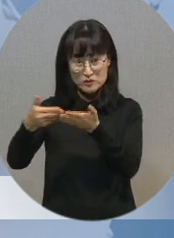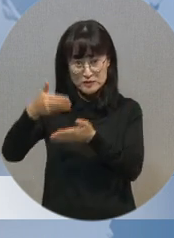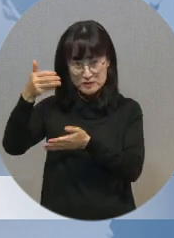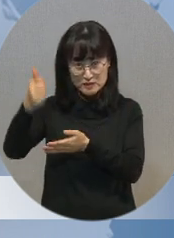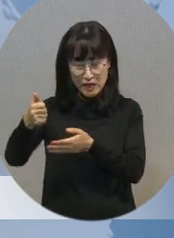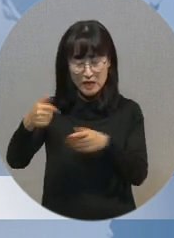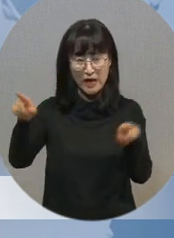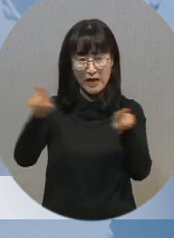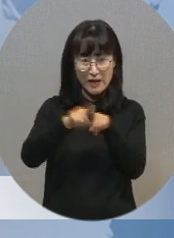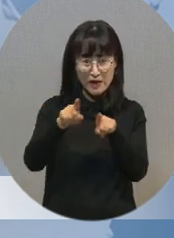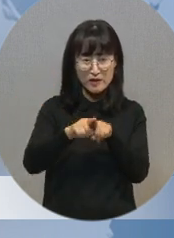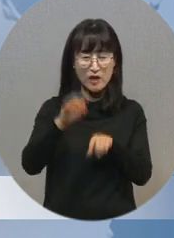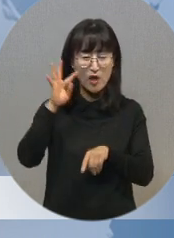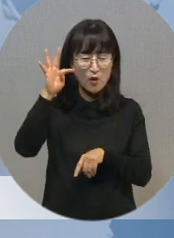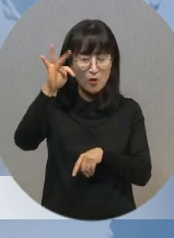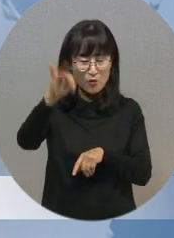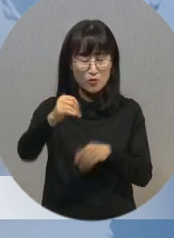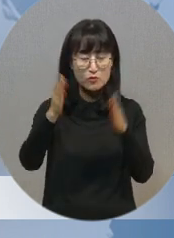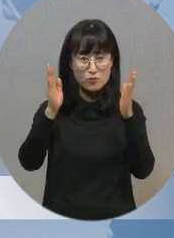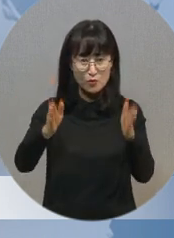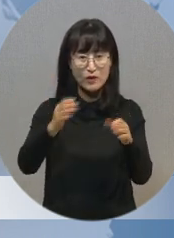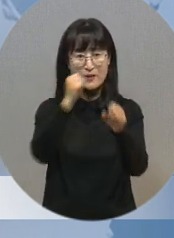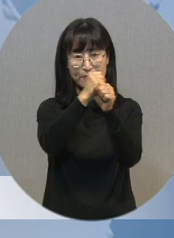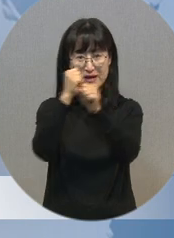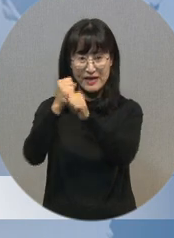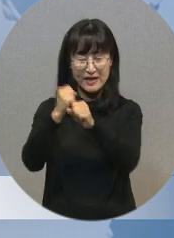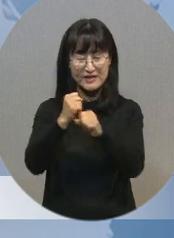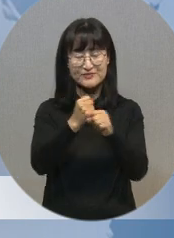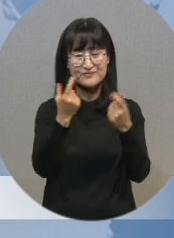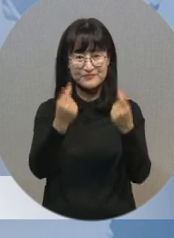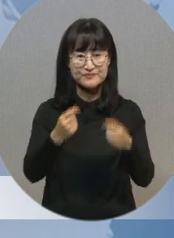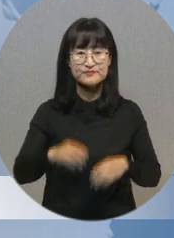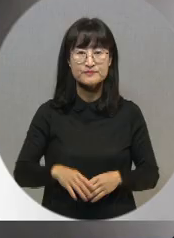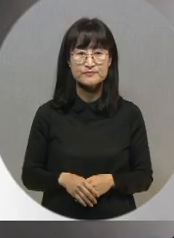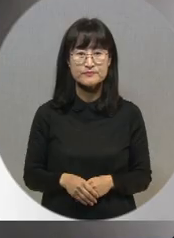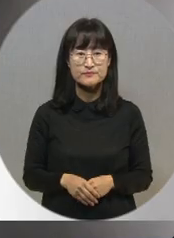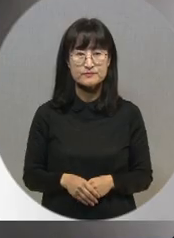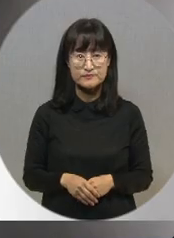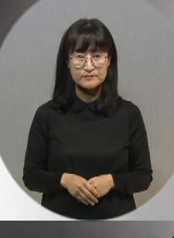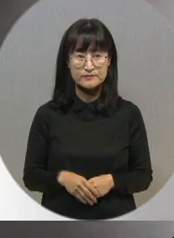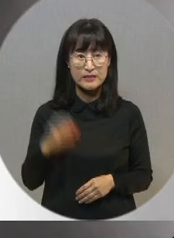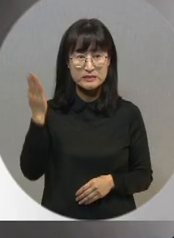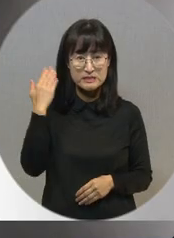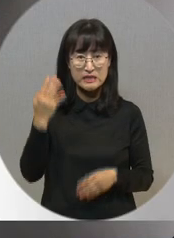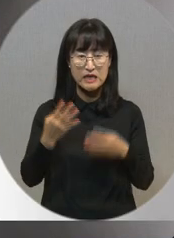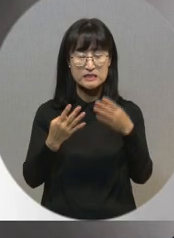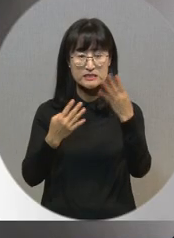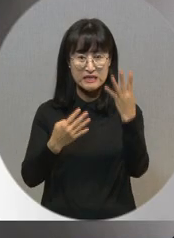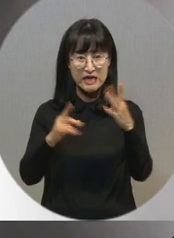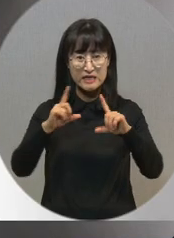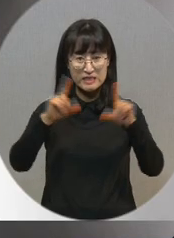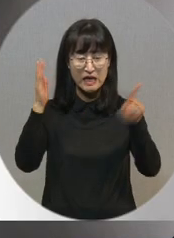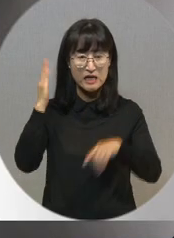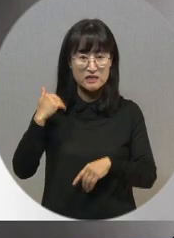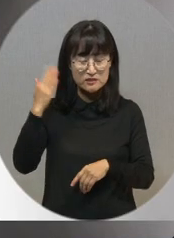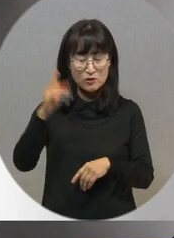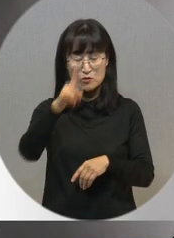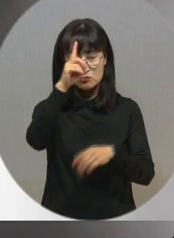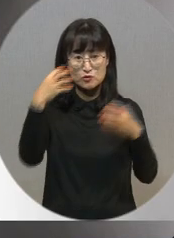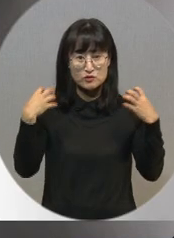거쳐 완성된 작품들이라고 합니다. 정운선 기자입니다. 지난 4일 의정부시청